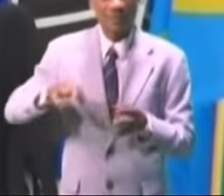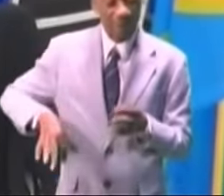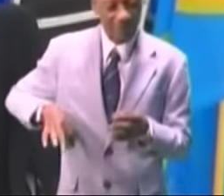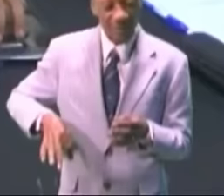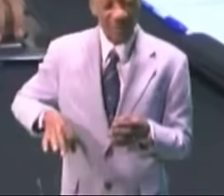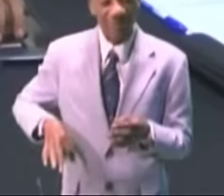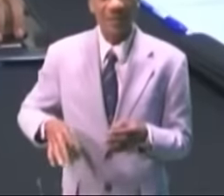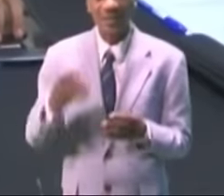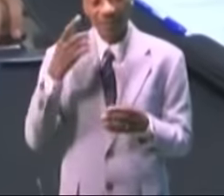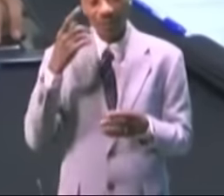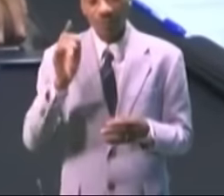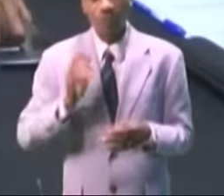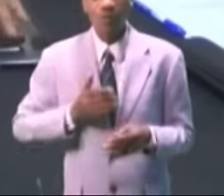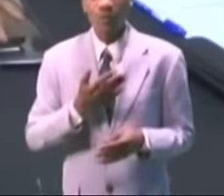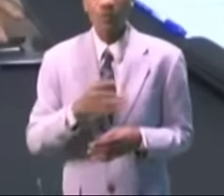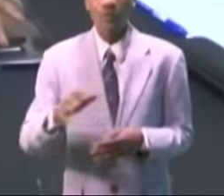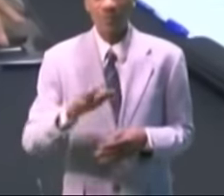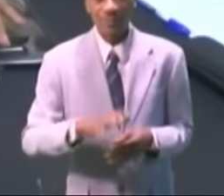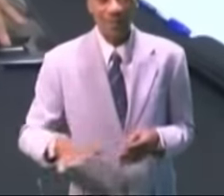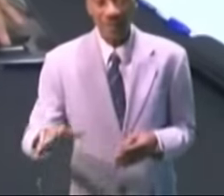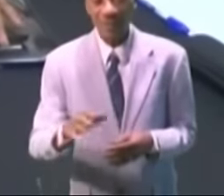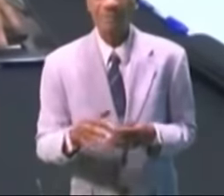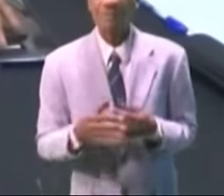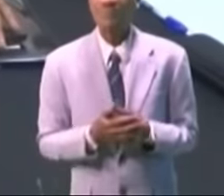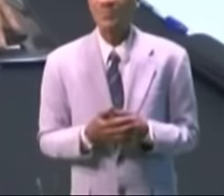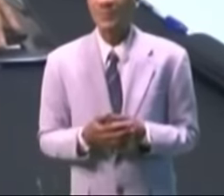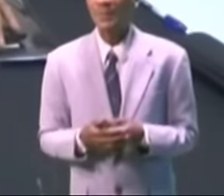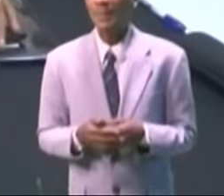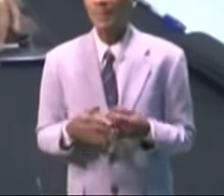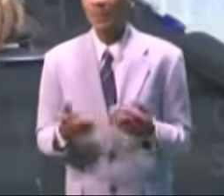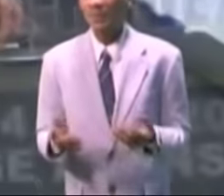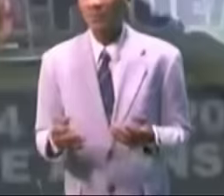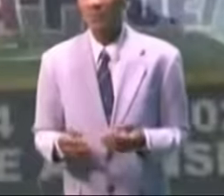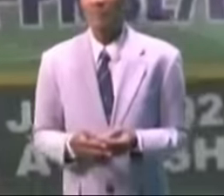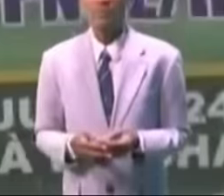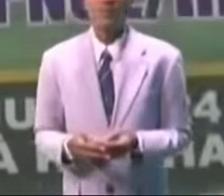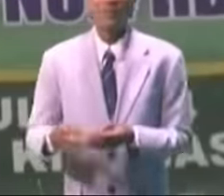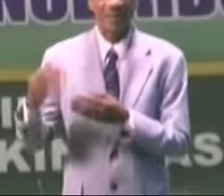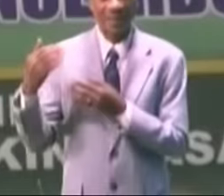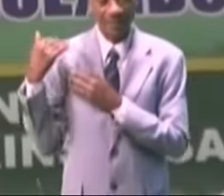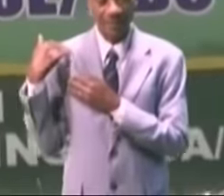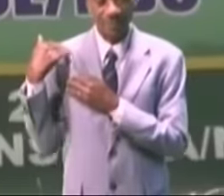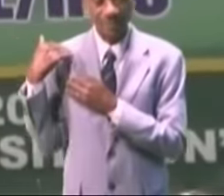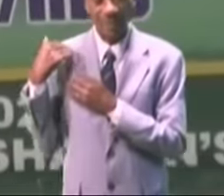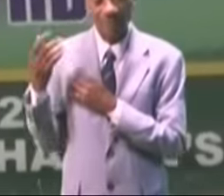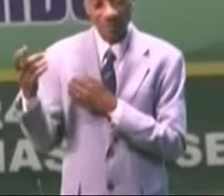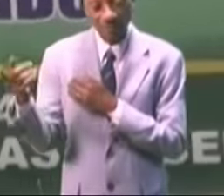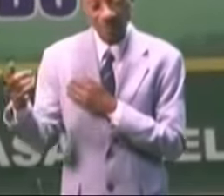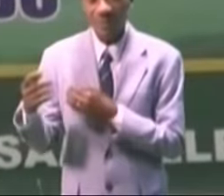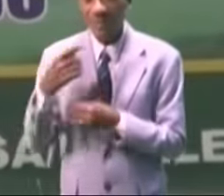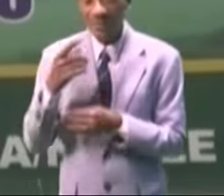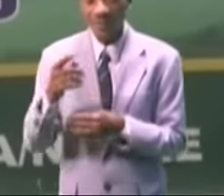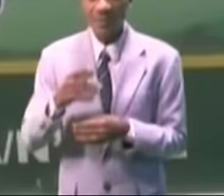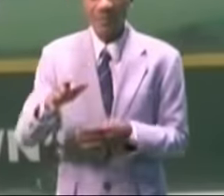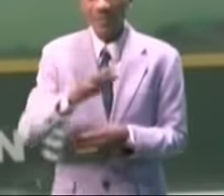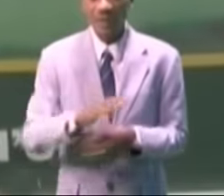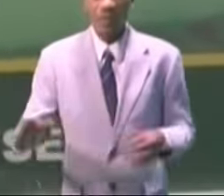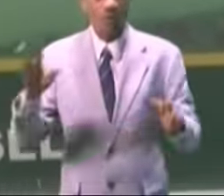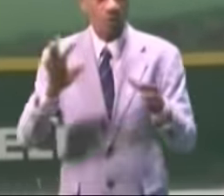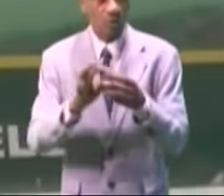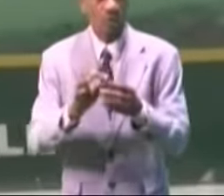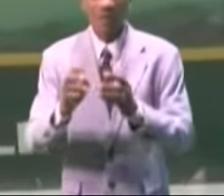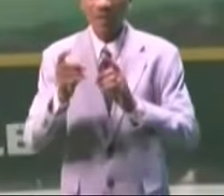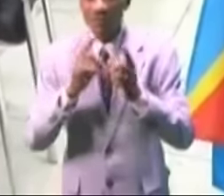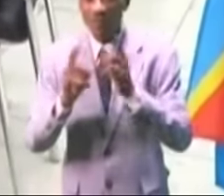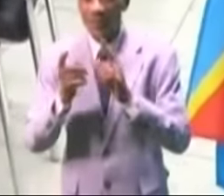élaborer également les PTAB APA avec l'appui de PNUE. Programme des Nations Unies pour l'environnement, cette deuxième